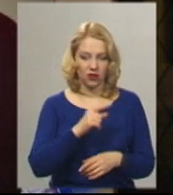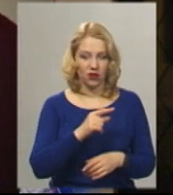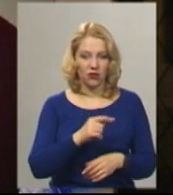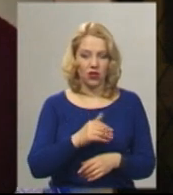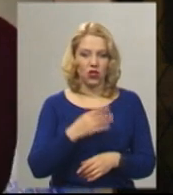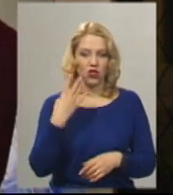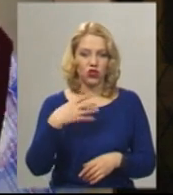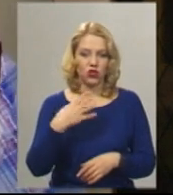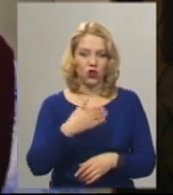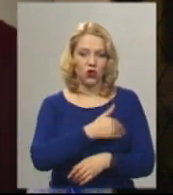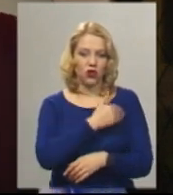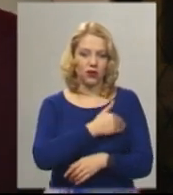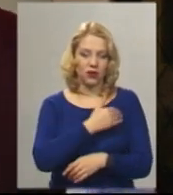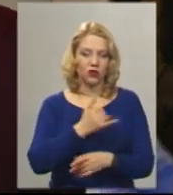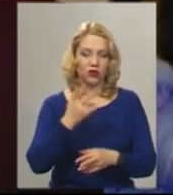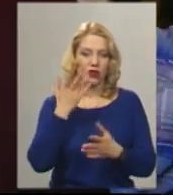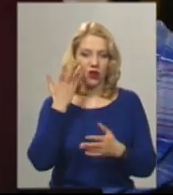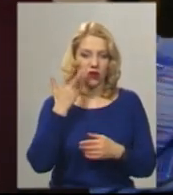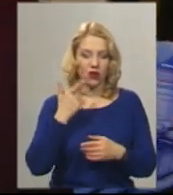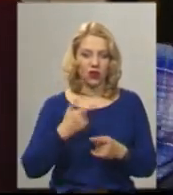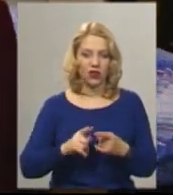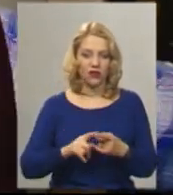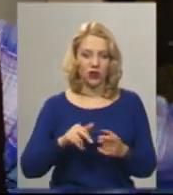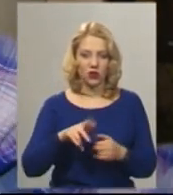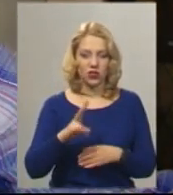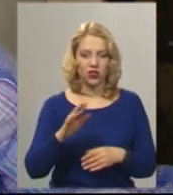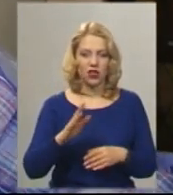градусів температура, і коли от виходиш на